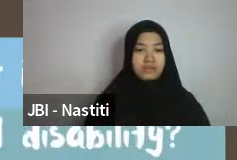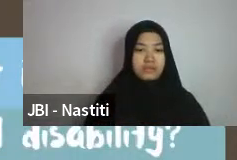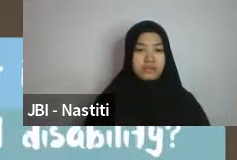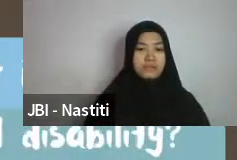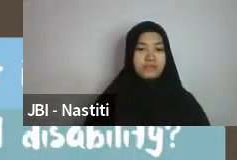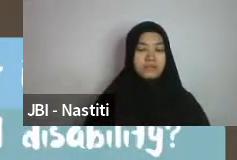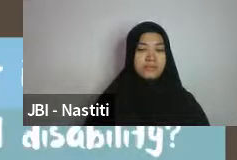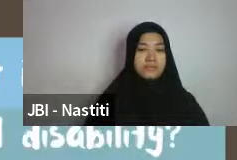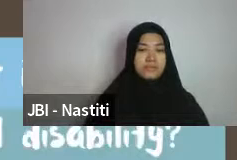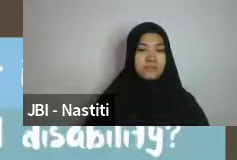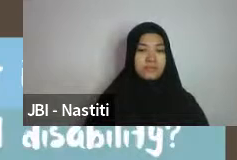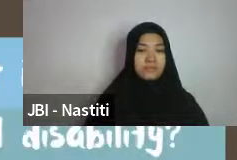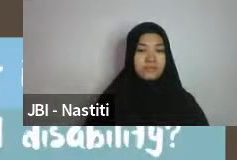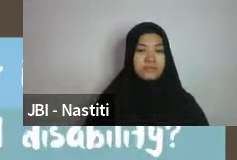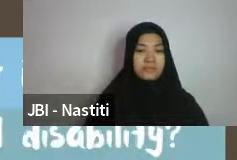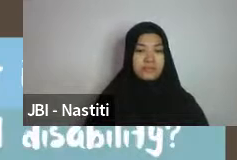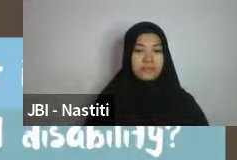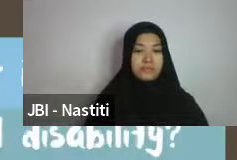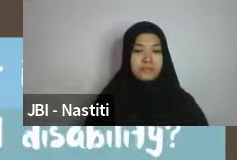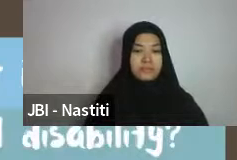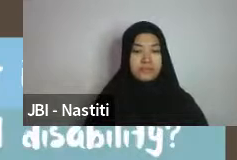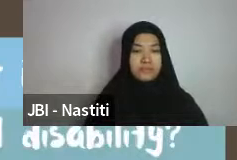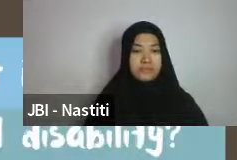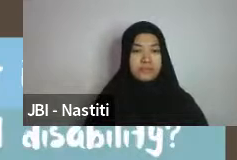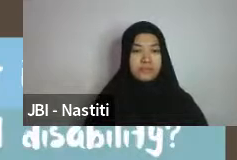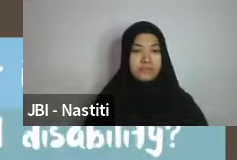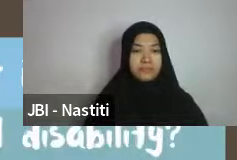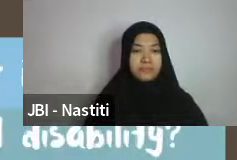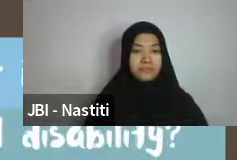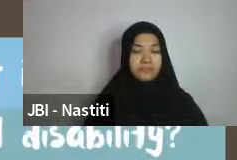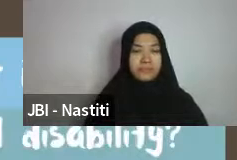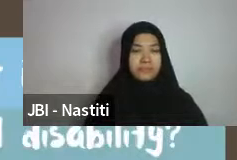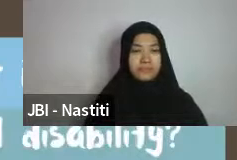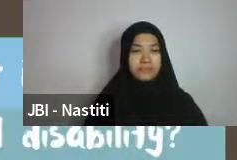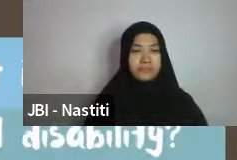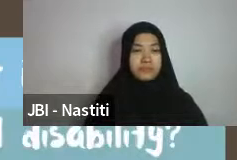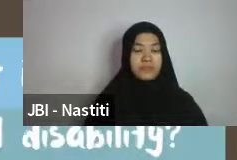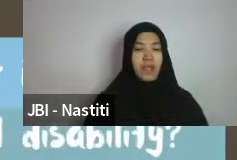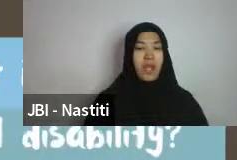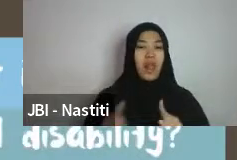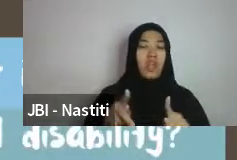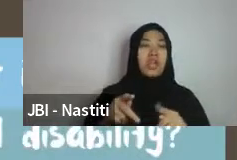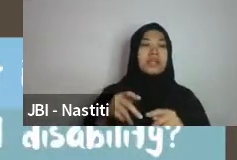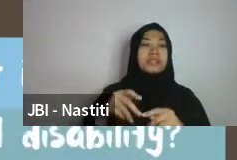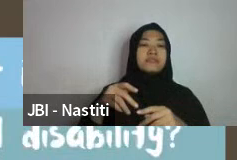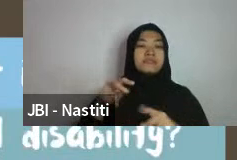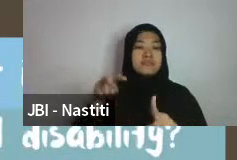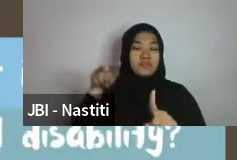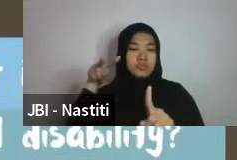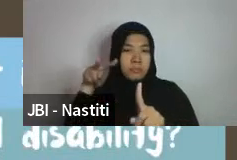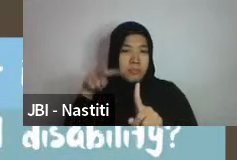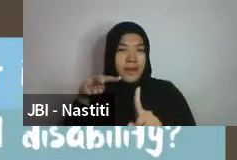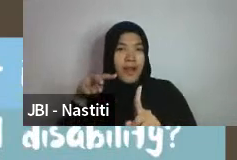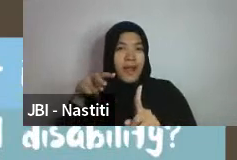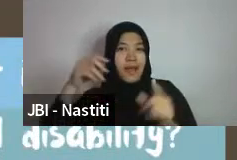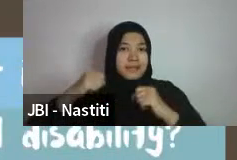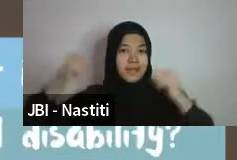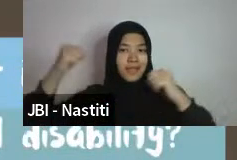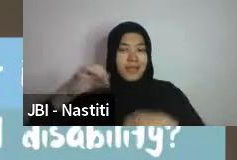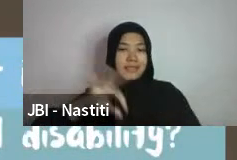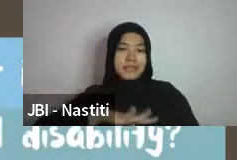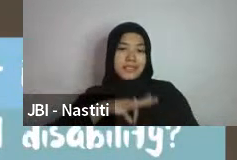from person with psychosocial disabilities. Nah, kalau dari segi kesehatan jiwa, orang-orang mana saja yang masuk